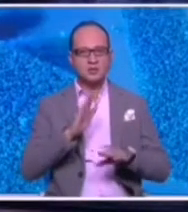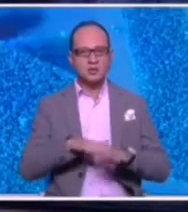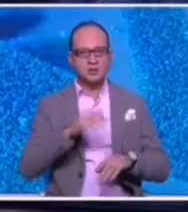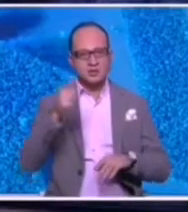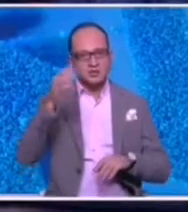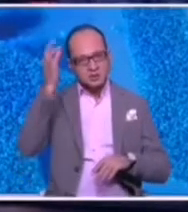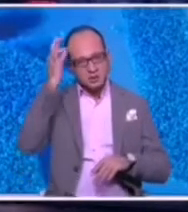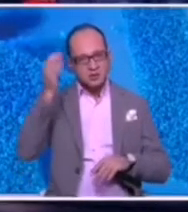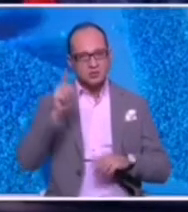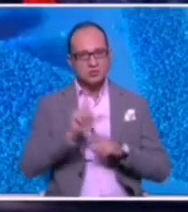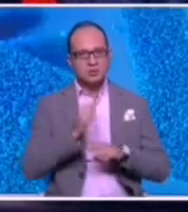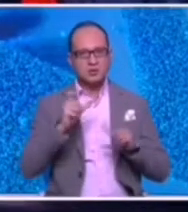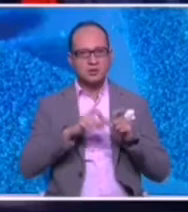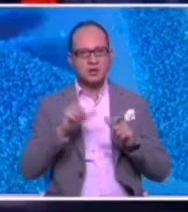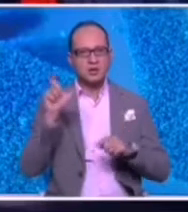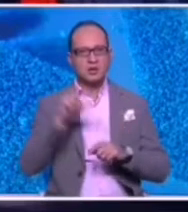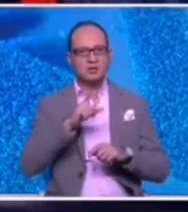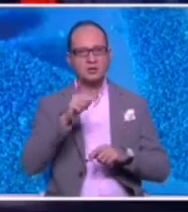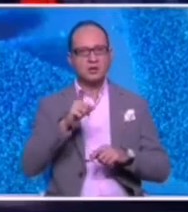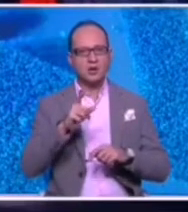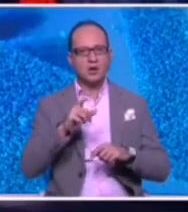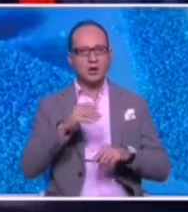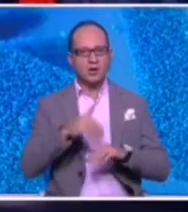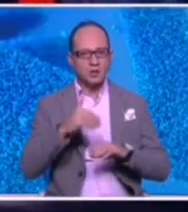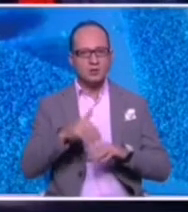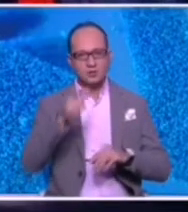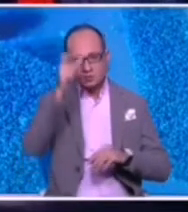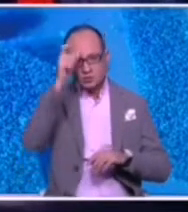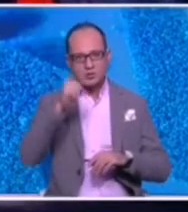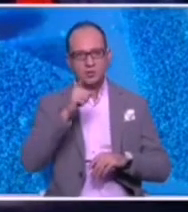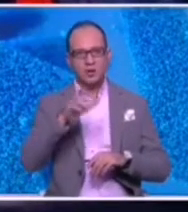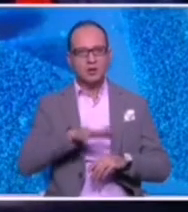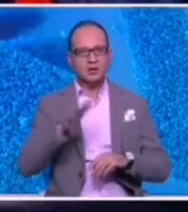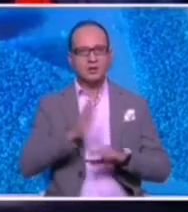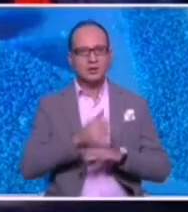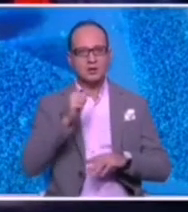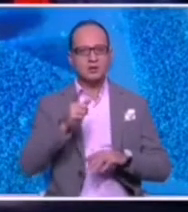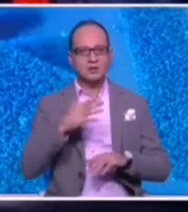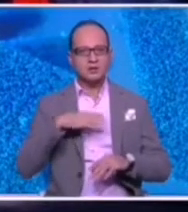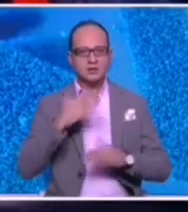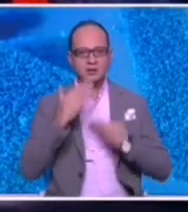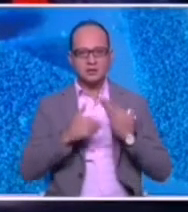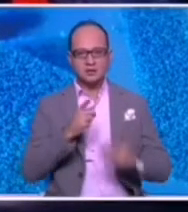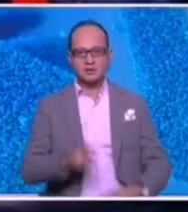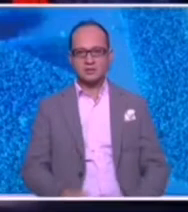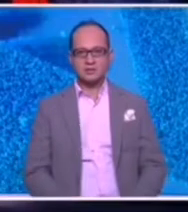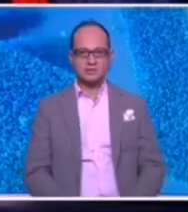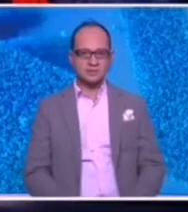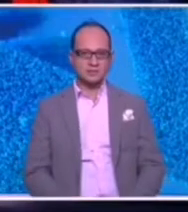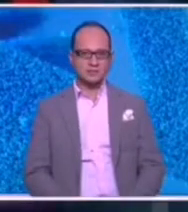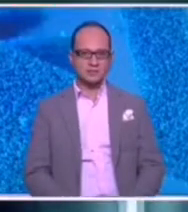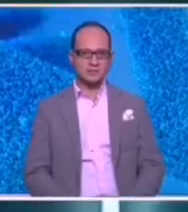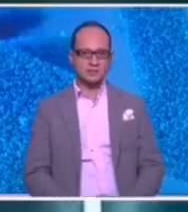gerçekleştiren saç ve Ekim uzmanı Serkan Aydın hem operasyona hem de Türkiye'nin bu alanda neden tercih edildiğini anlattı